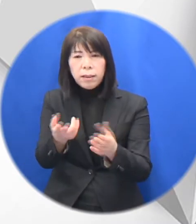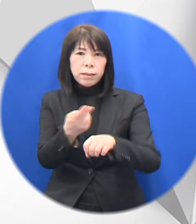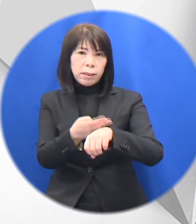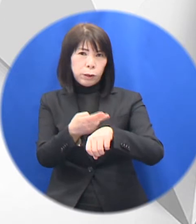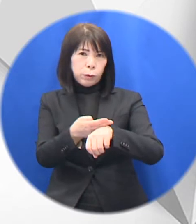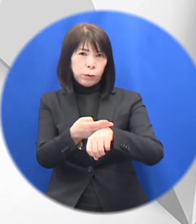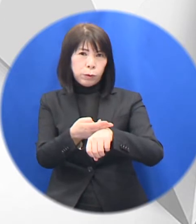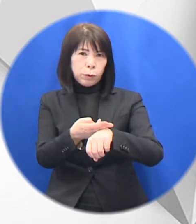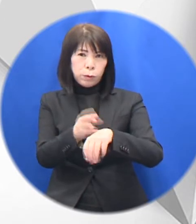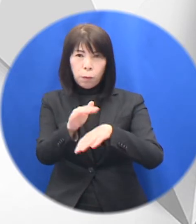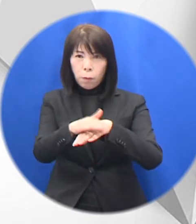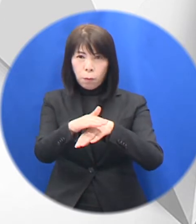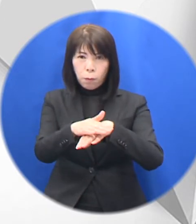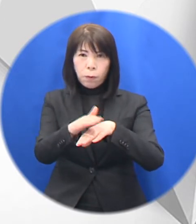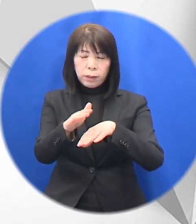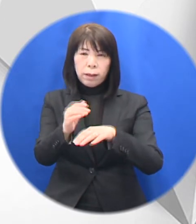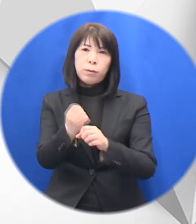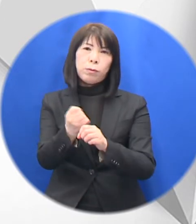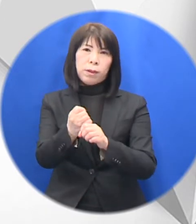ワクチンなのです。